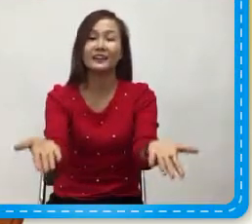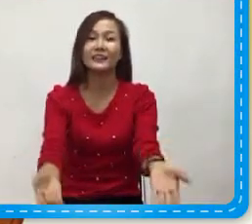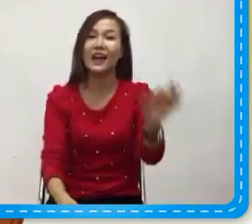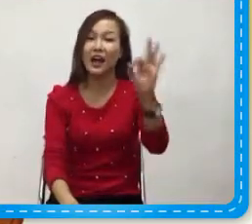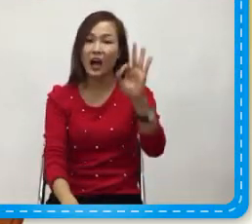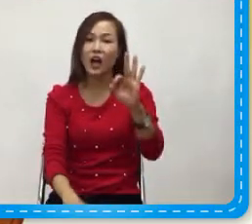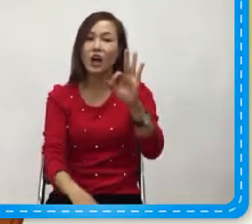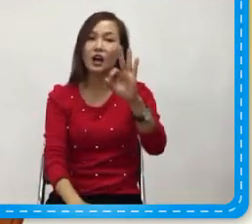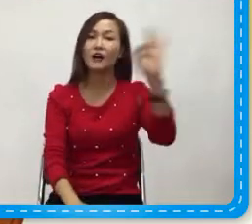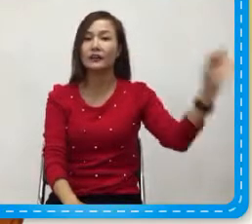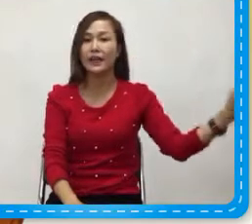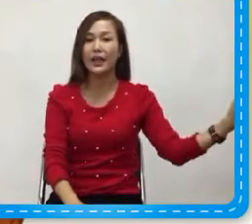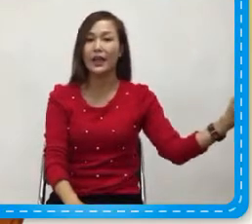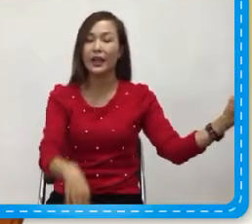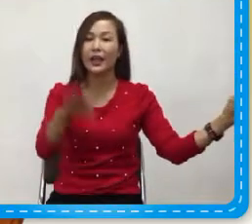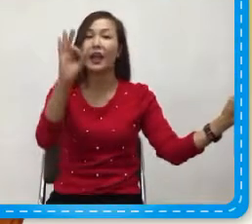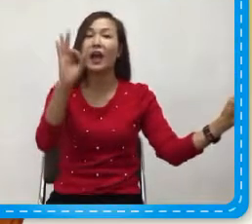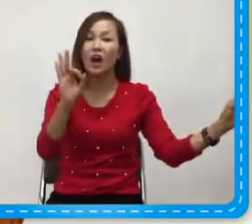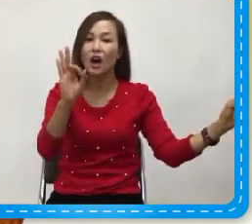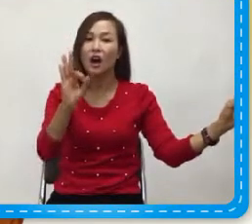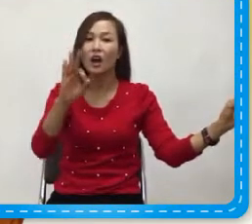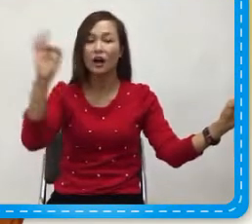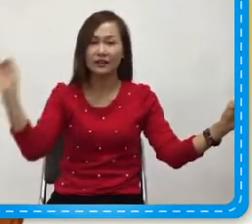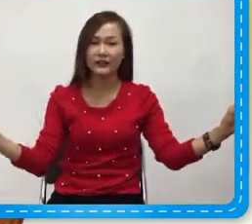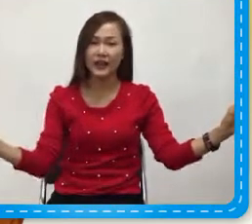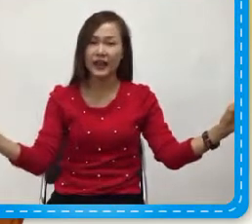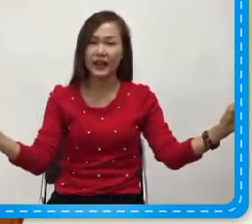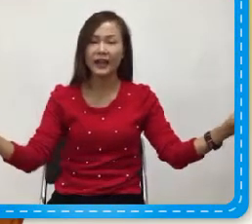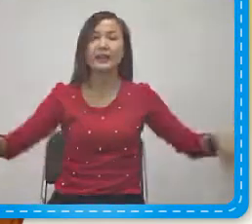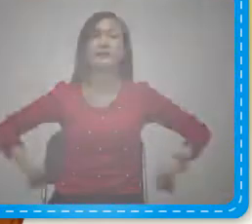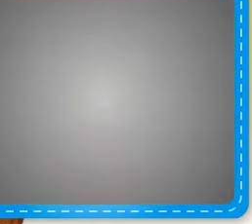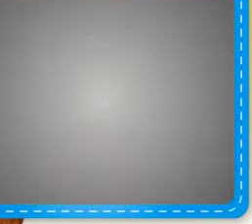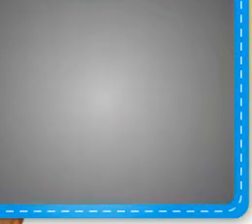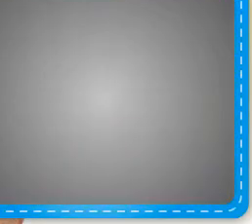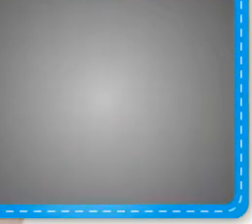차례야 알았어 알았어